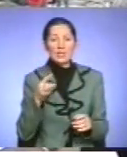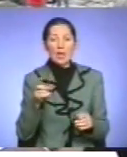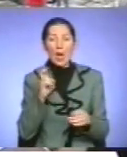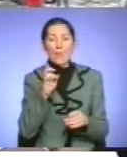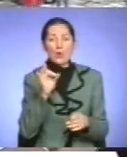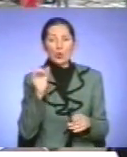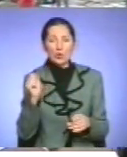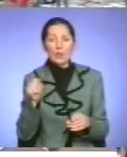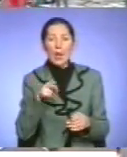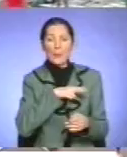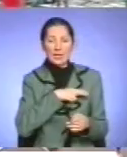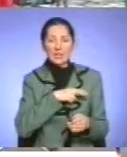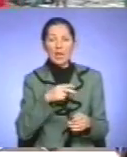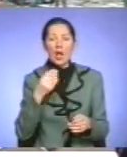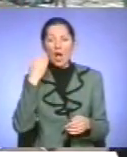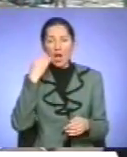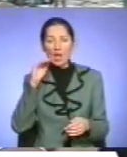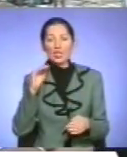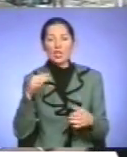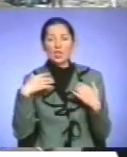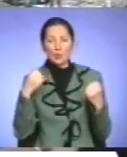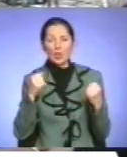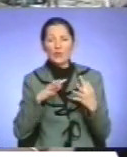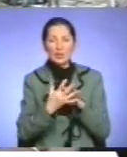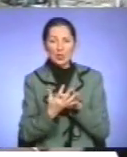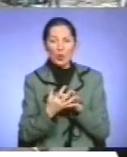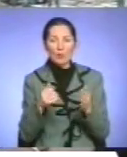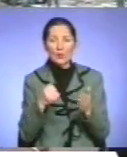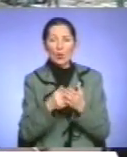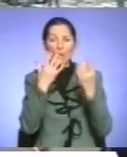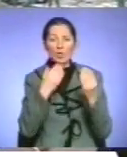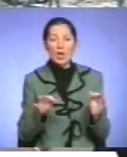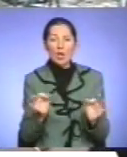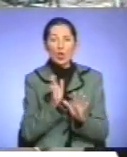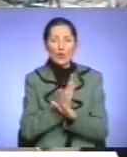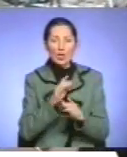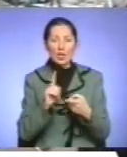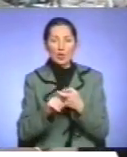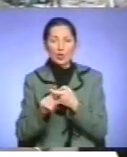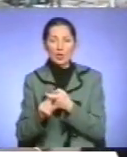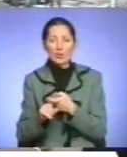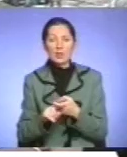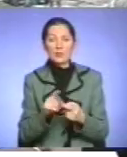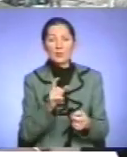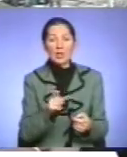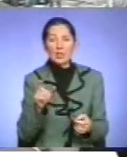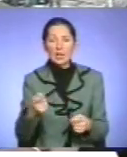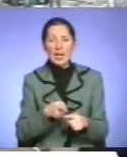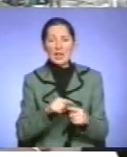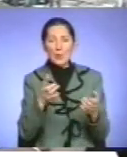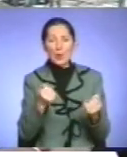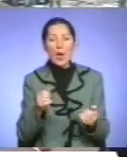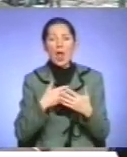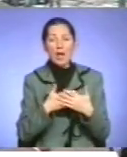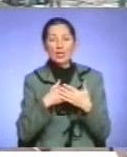спортивне село». Ну, і приємно, що до Дня довкілля приложилося, я думаю, крім жителів Гаївських, які приймали активну участь в